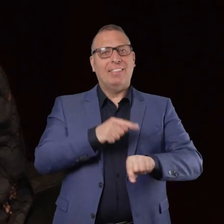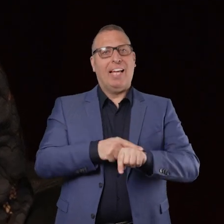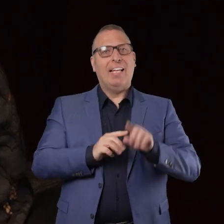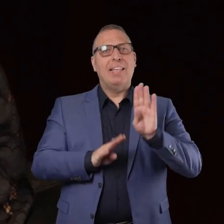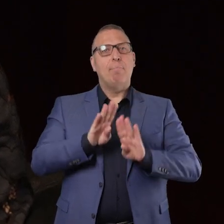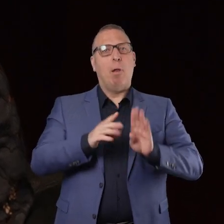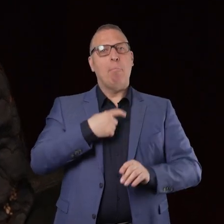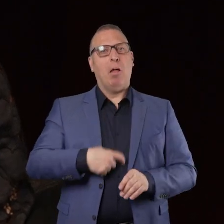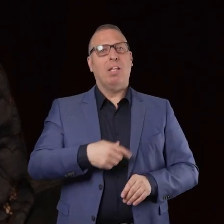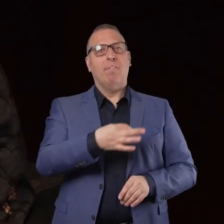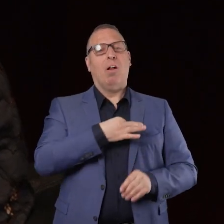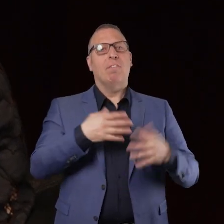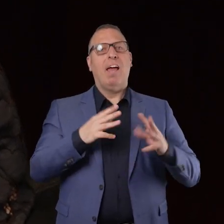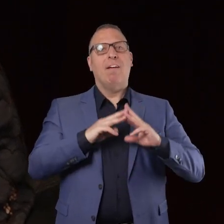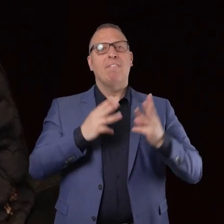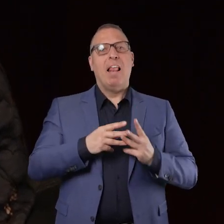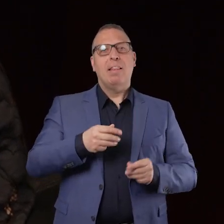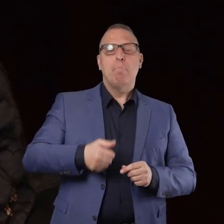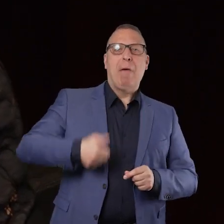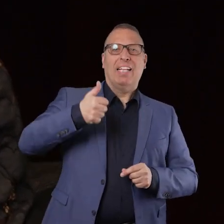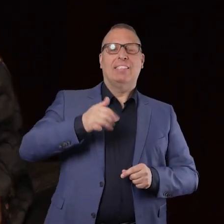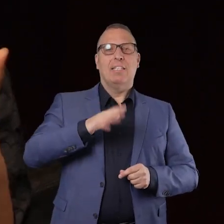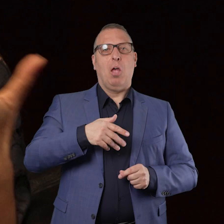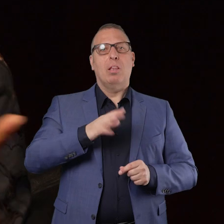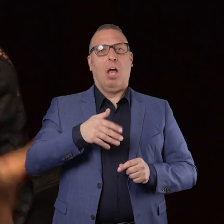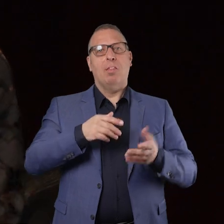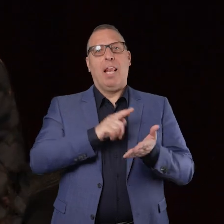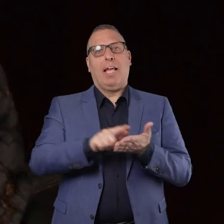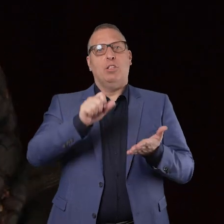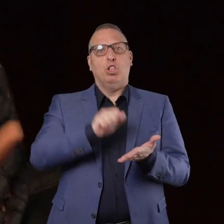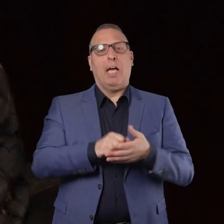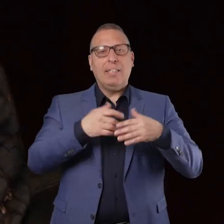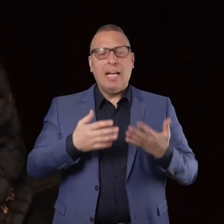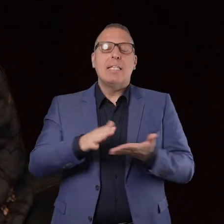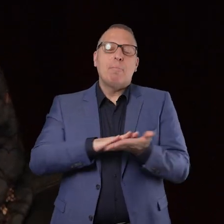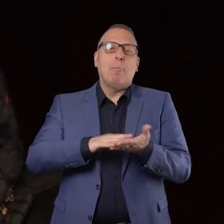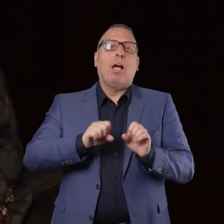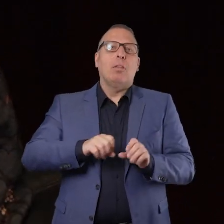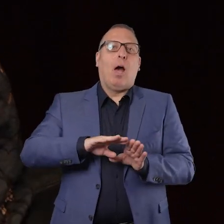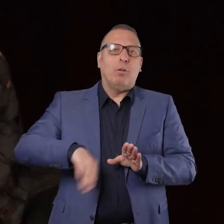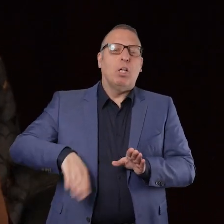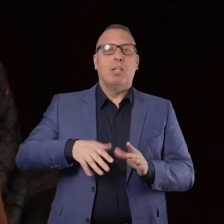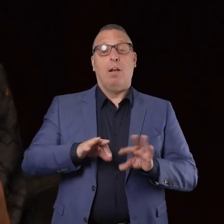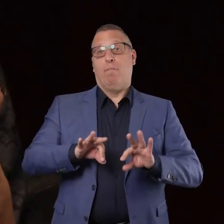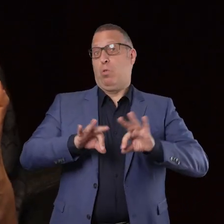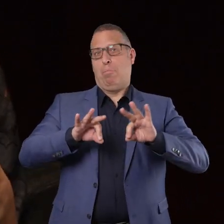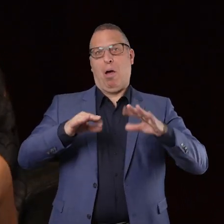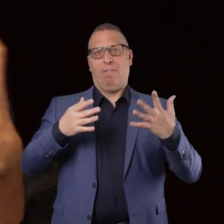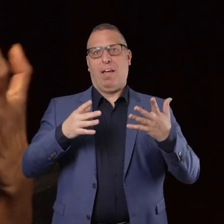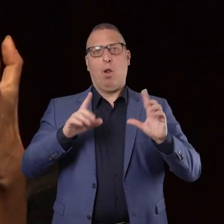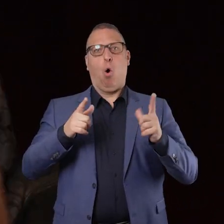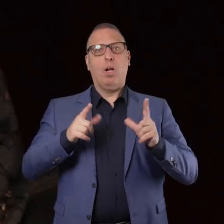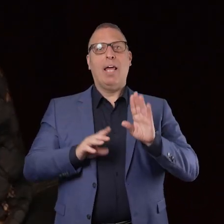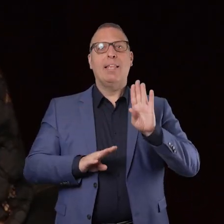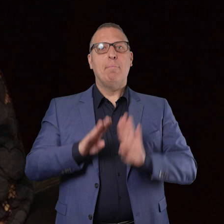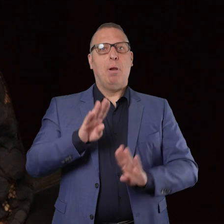gleichzeitig Diplomatin gefragt wird, wer Weltmeister werden soll, dann kann ich Liechtenstein im Moment noch ausschliessen. Und dann ist es immer wunderbar, wenn